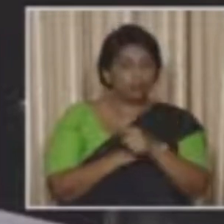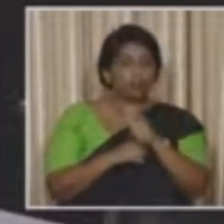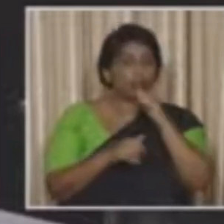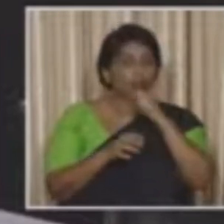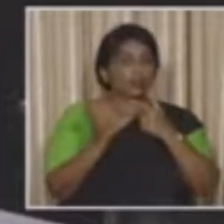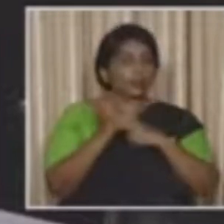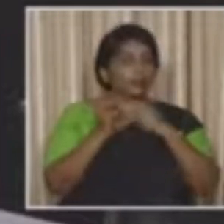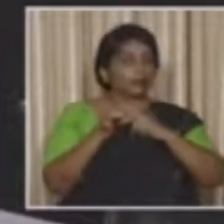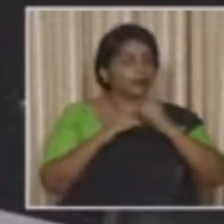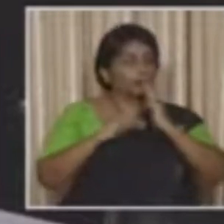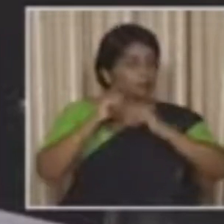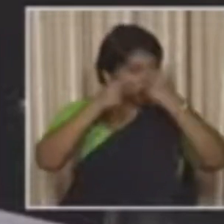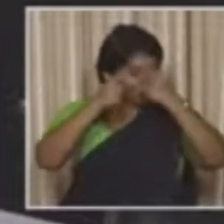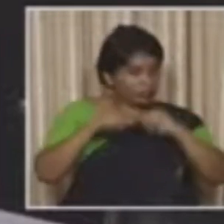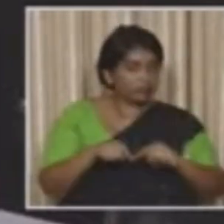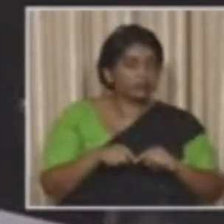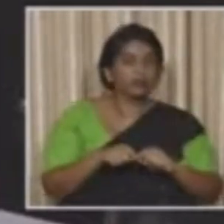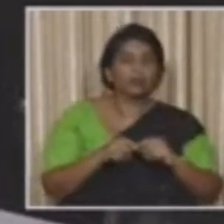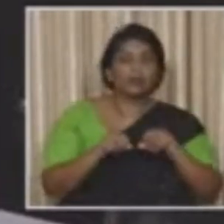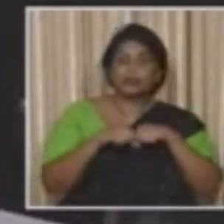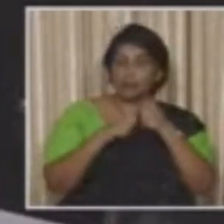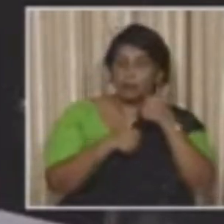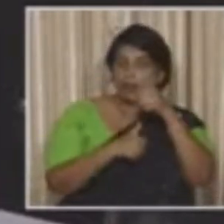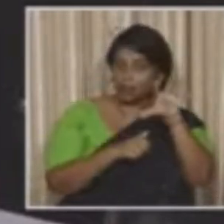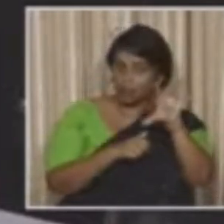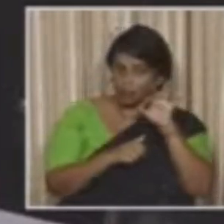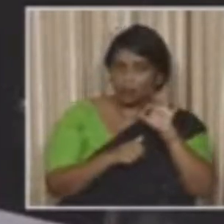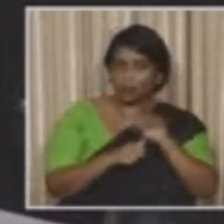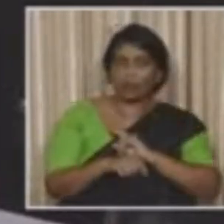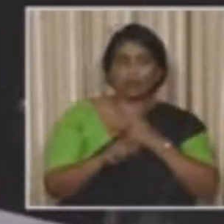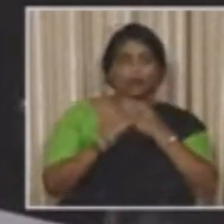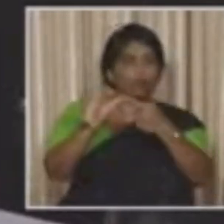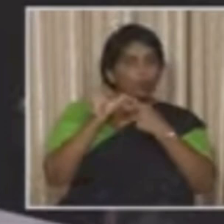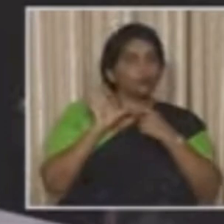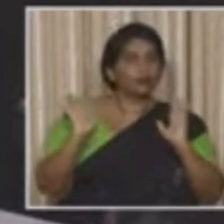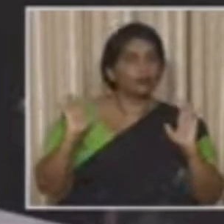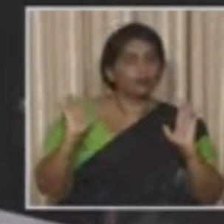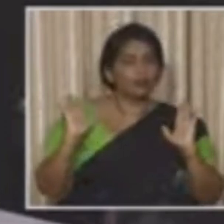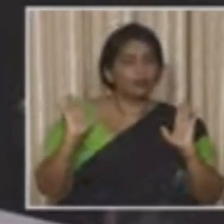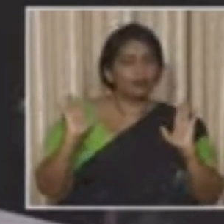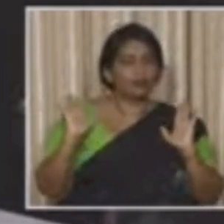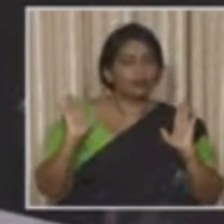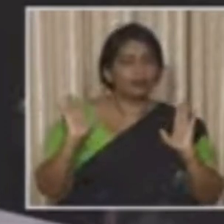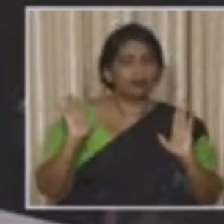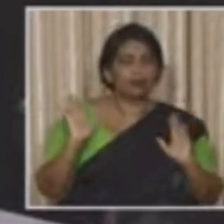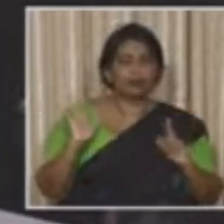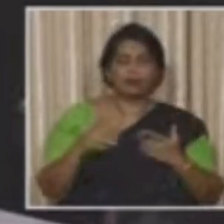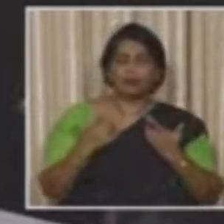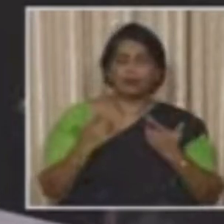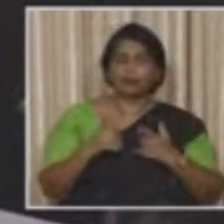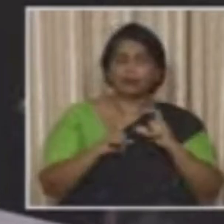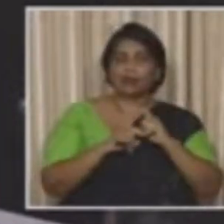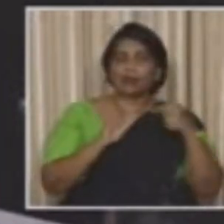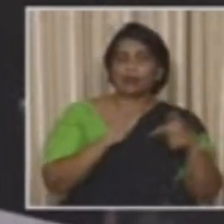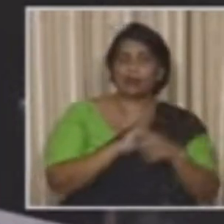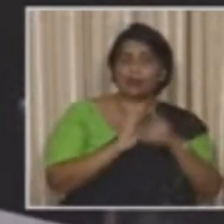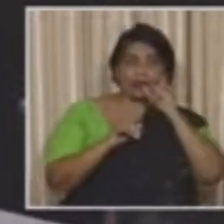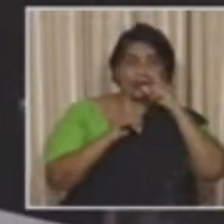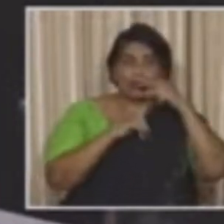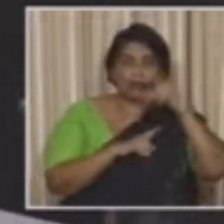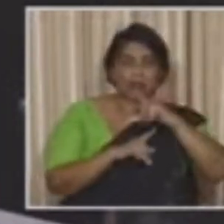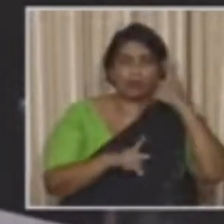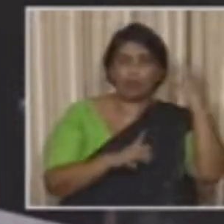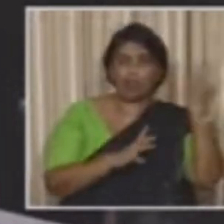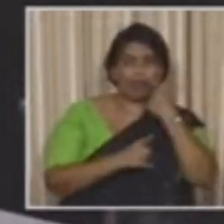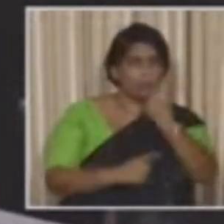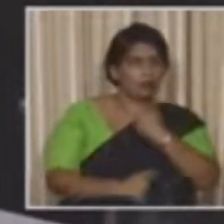ටෙන්ඩර් පටිපාටි අනුගමනය කරාද හරි සමාගම තෝරාගත්තද ඒකටයි තුම පිළිතුරු දෙන්න ඕන හොඳයි අවසන් කරන්න ගමන් මේ ඩීසල් ගැන ගල්ලංගුරු ගැන මට